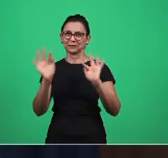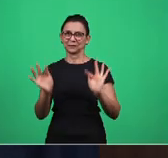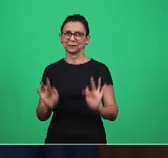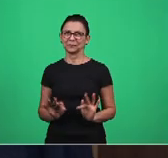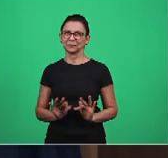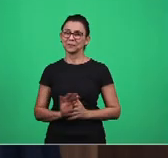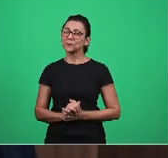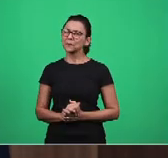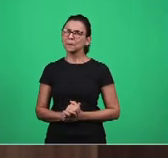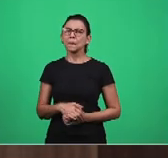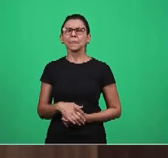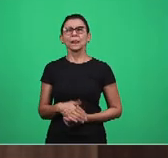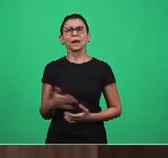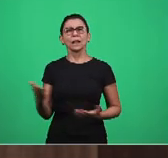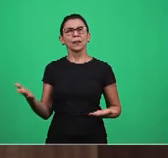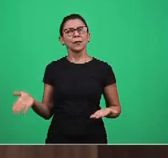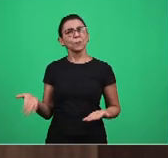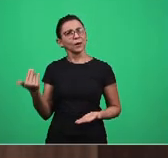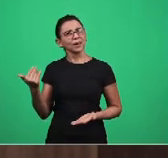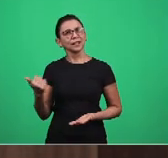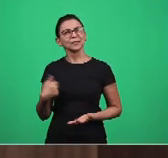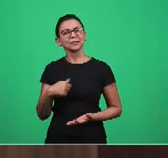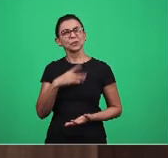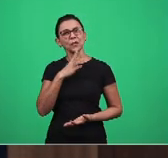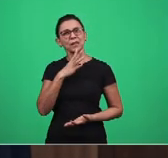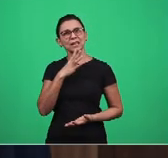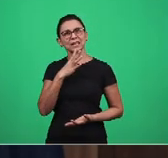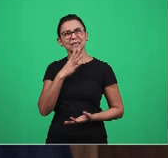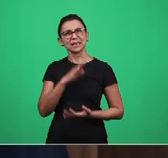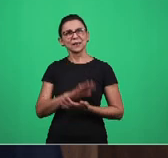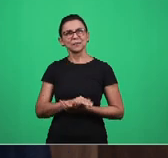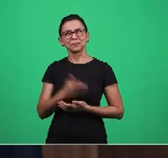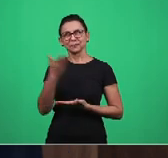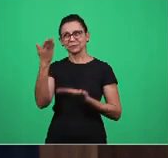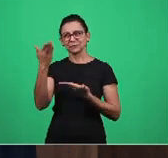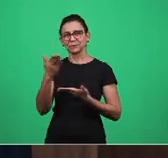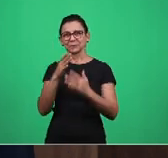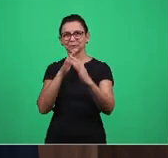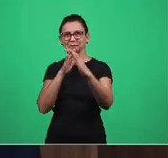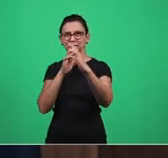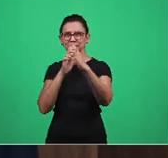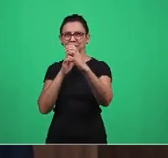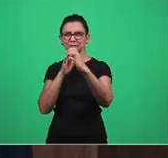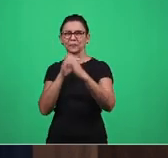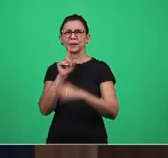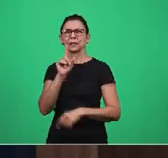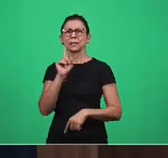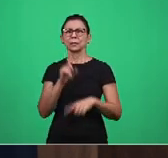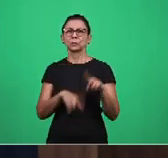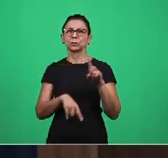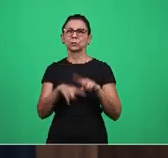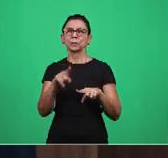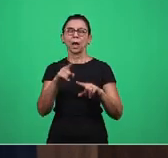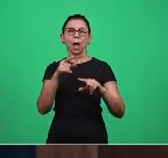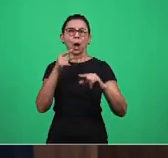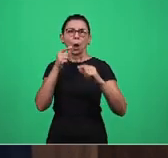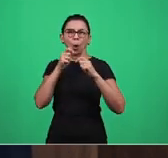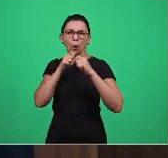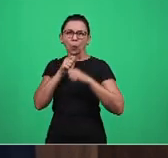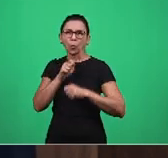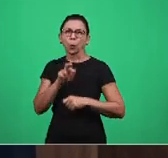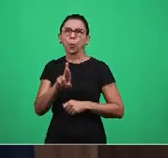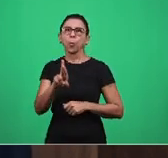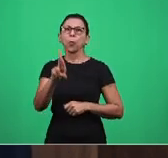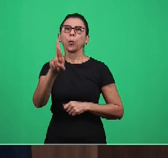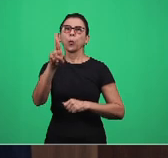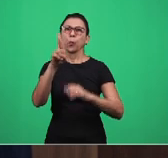un instrument de souffle qui a son timbre, son son suave. Et